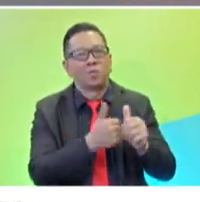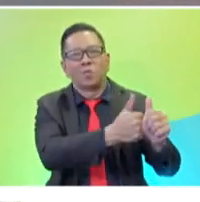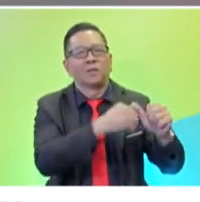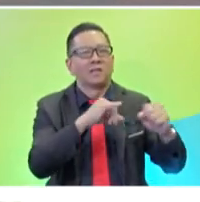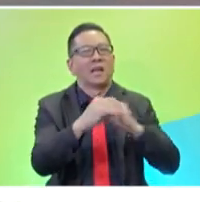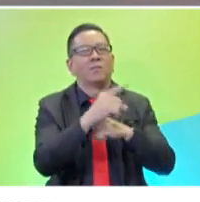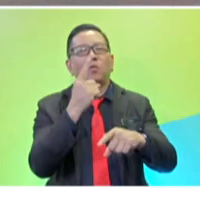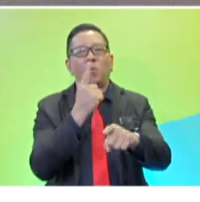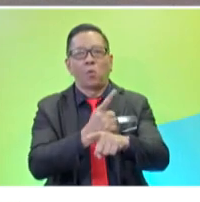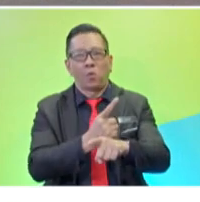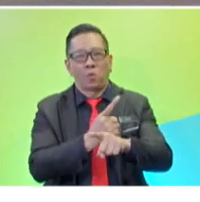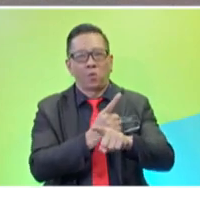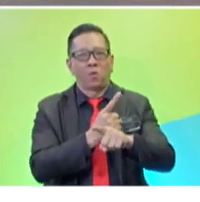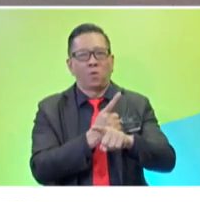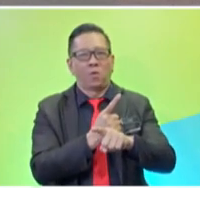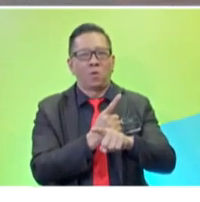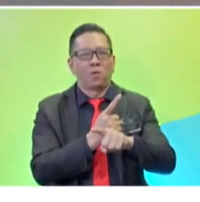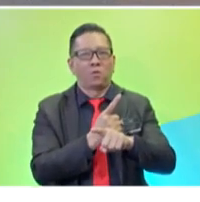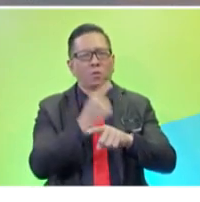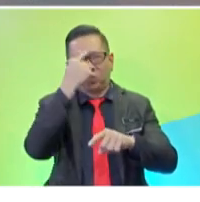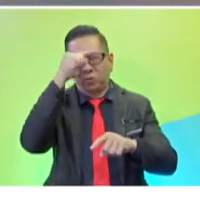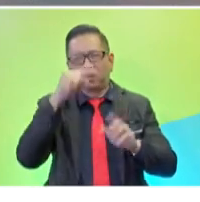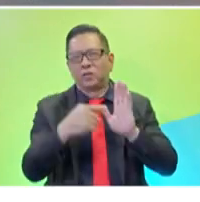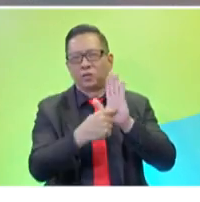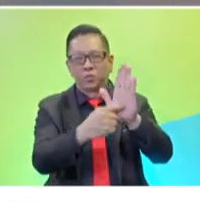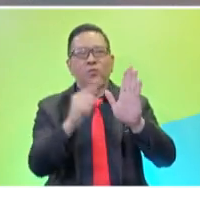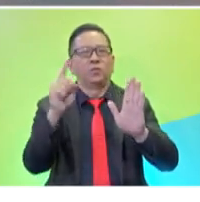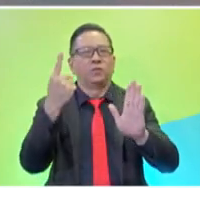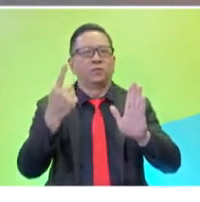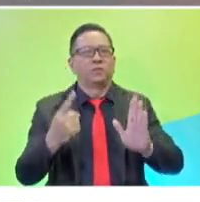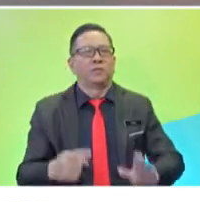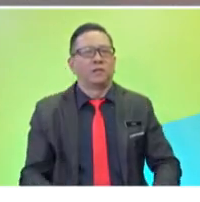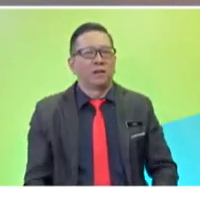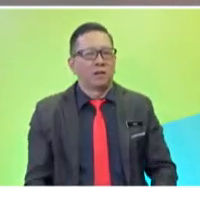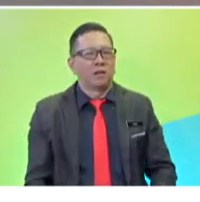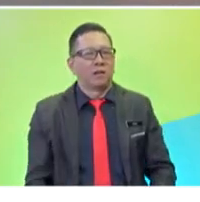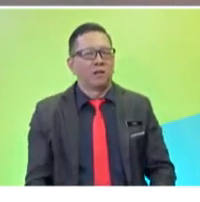untuk tengok saja produk ini